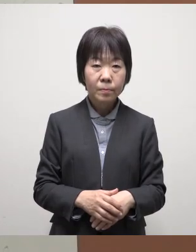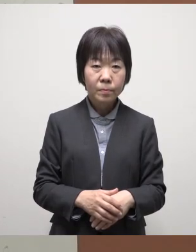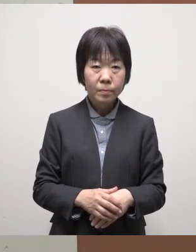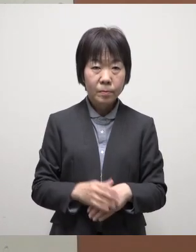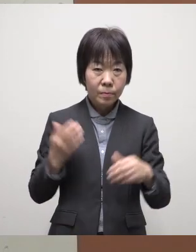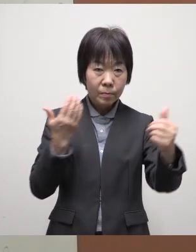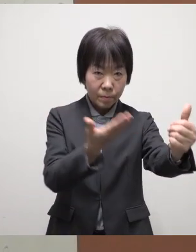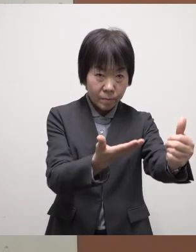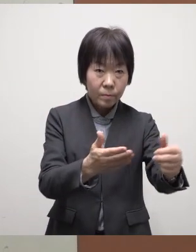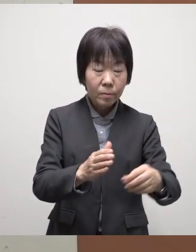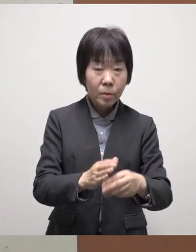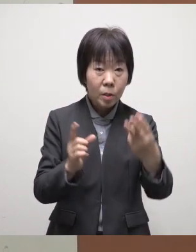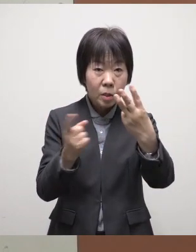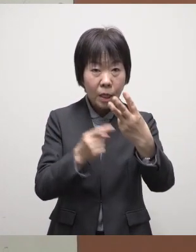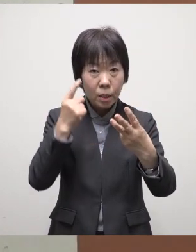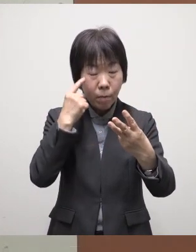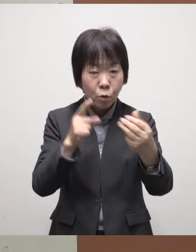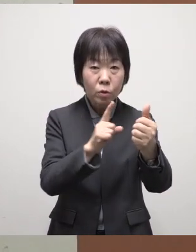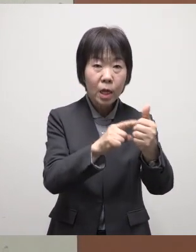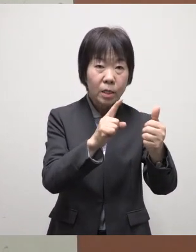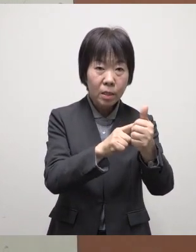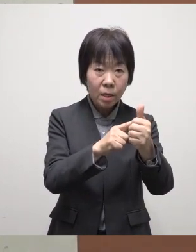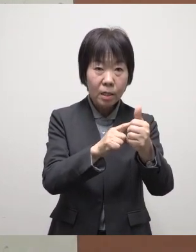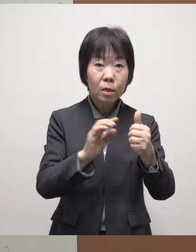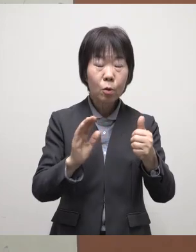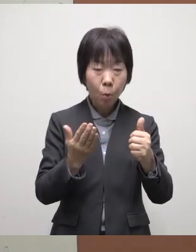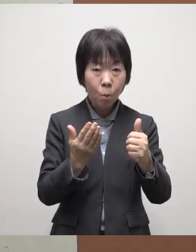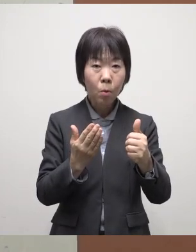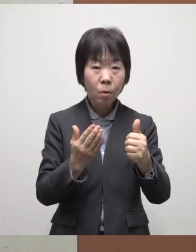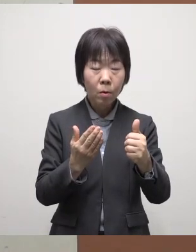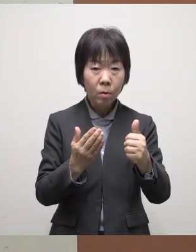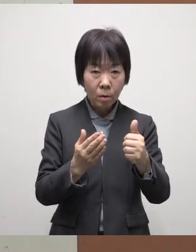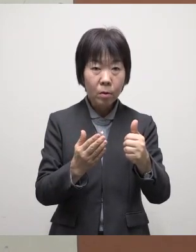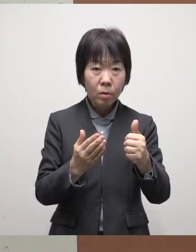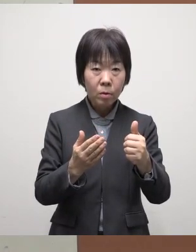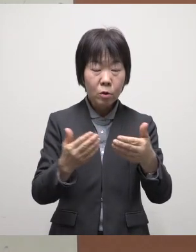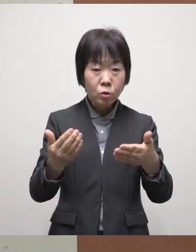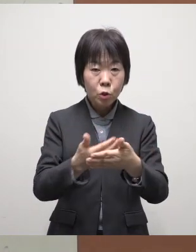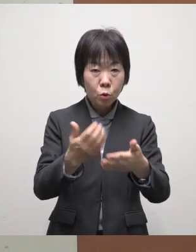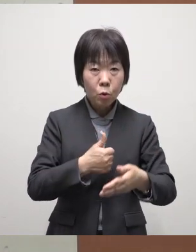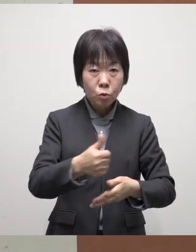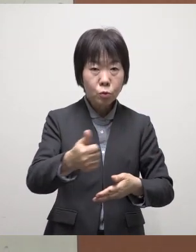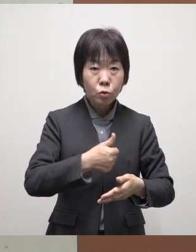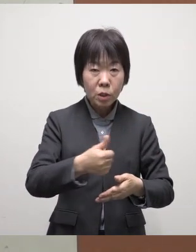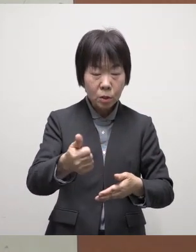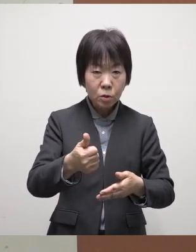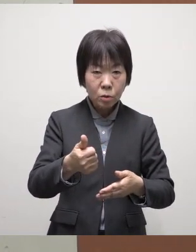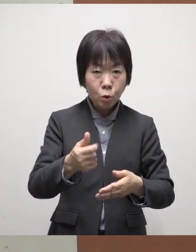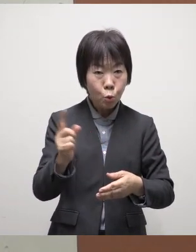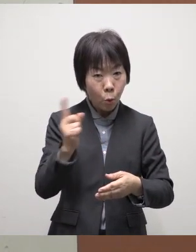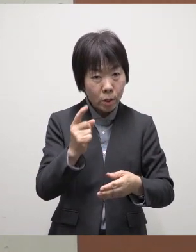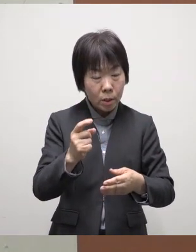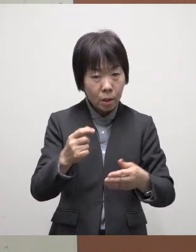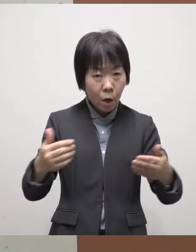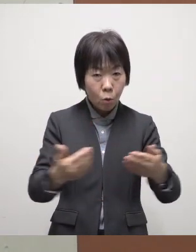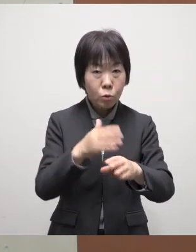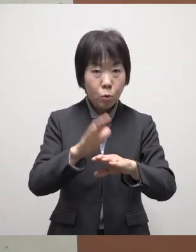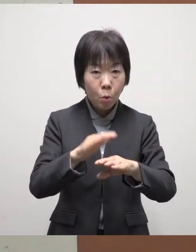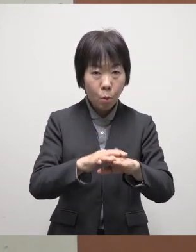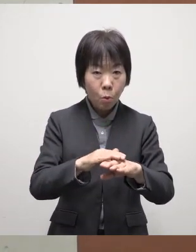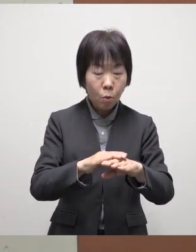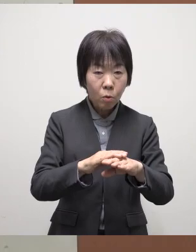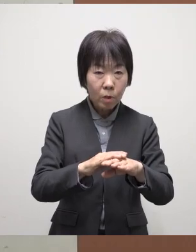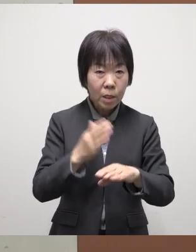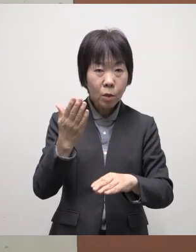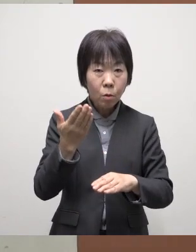ねえ的話で再年目のこの男性なんですがあの出向というのはどういった交通手段をとっていたかというの